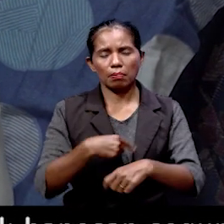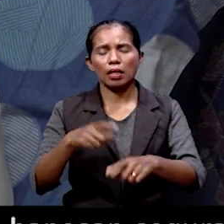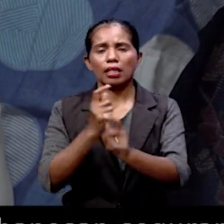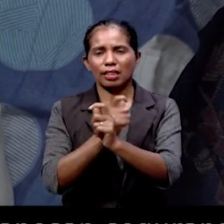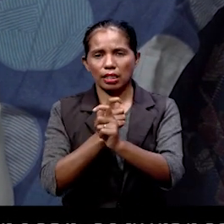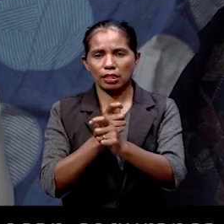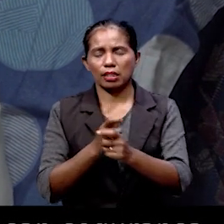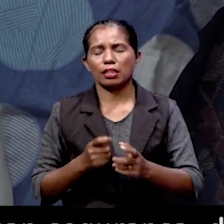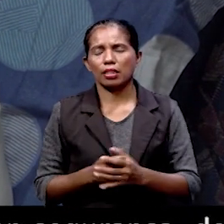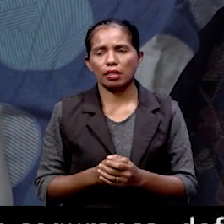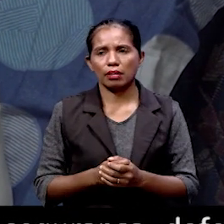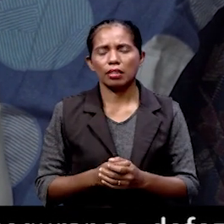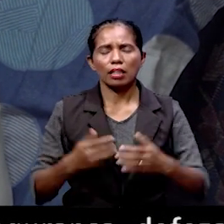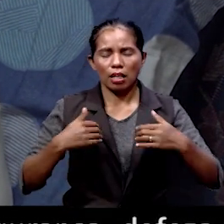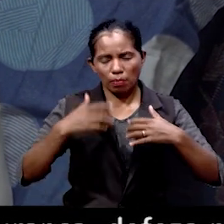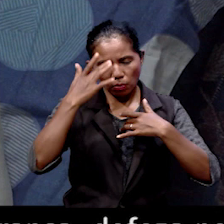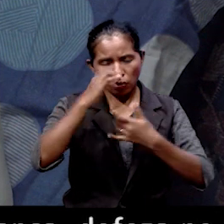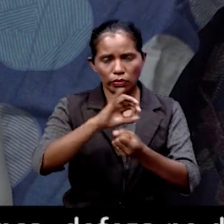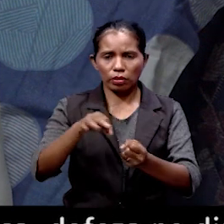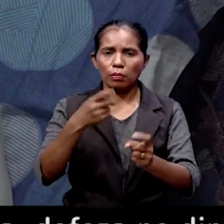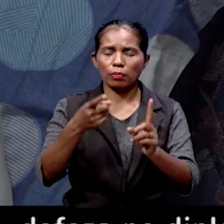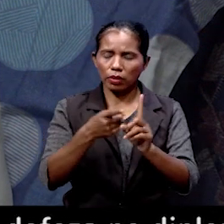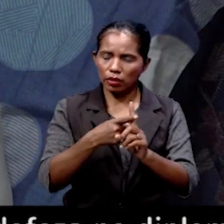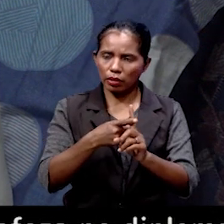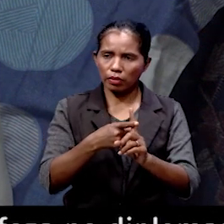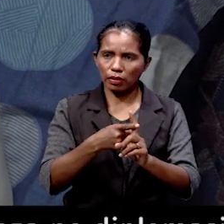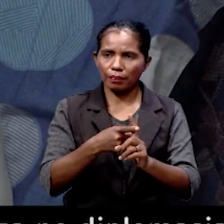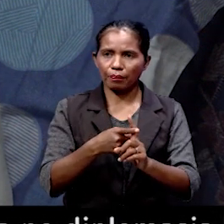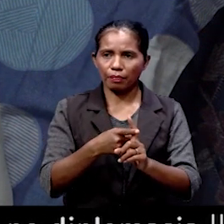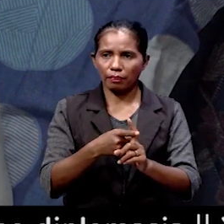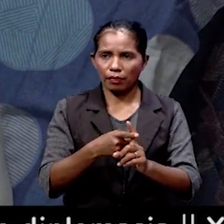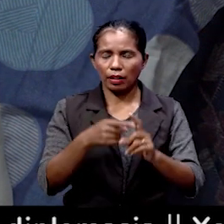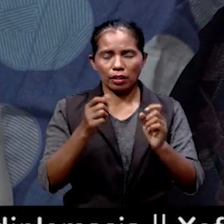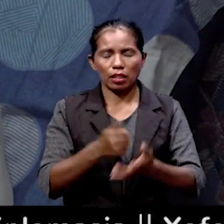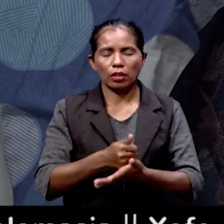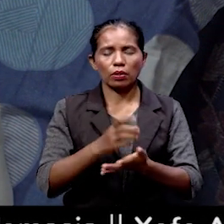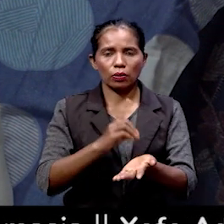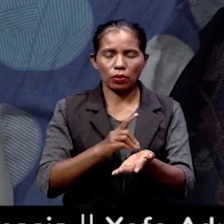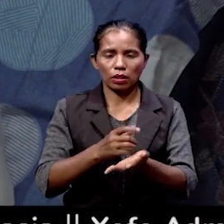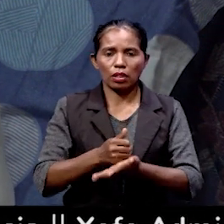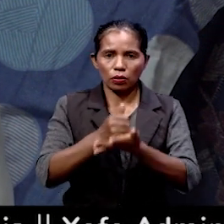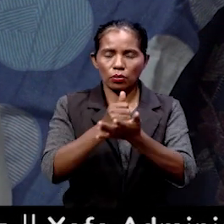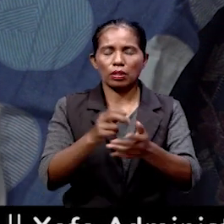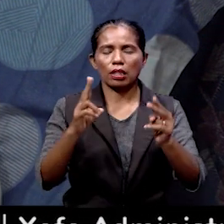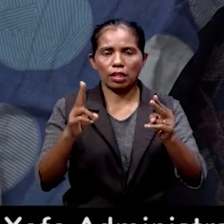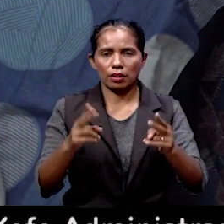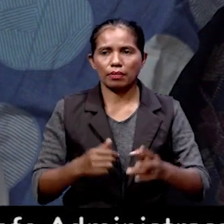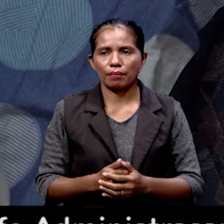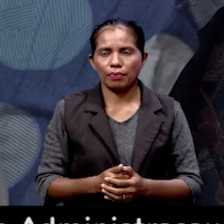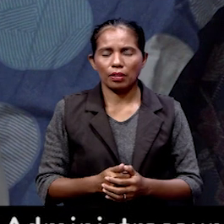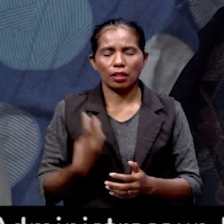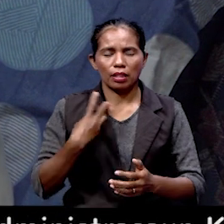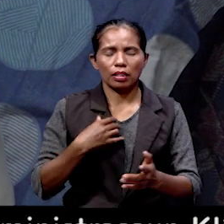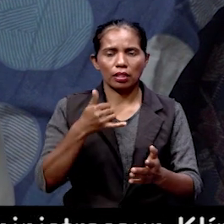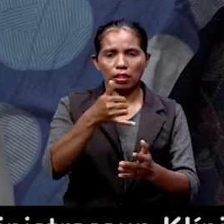Batestia kondo ini positif dulu ni, ni siti ni kik, ni hetan panangana keras. Nebe darumai anse tama be